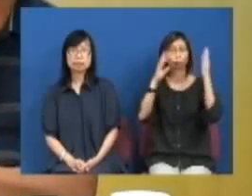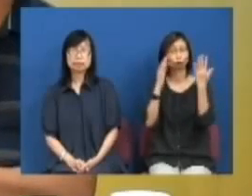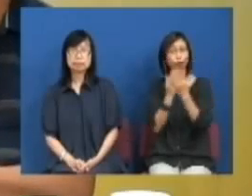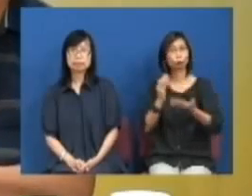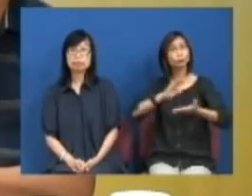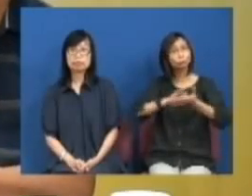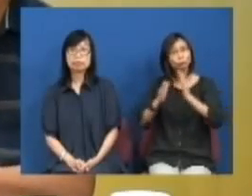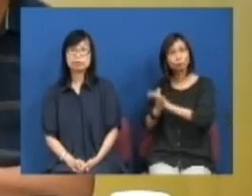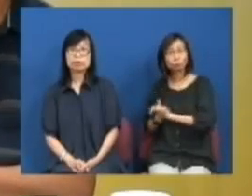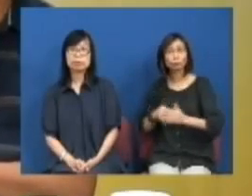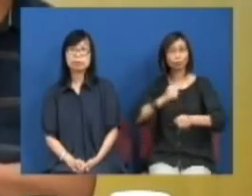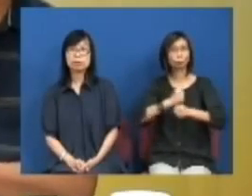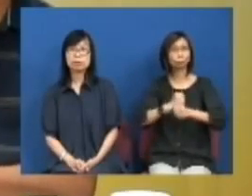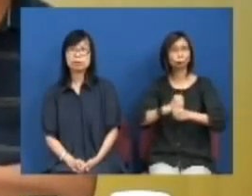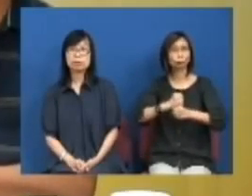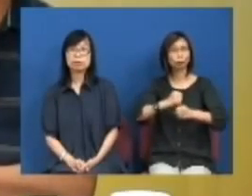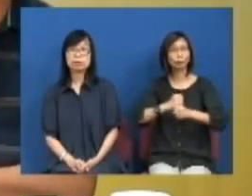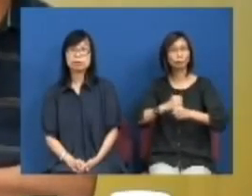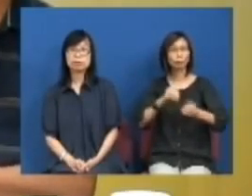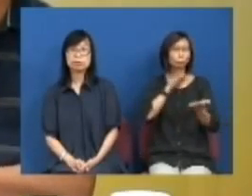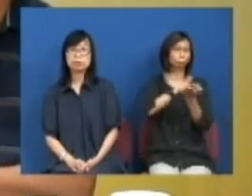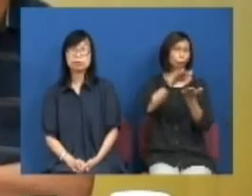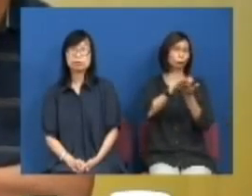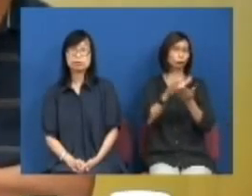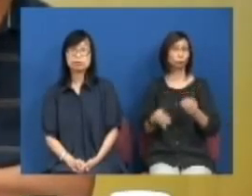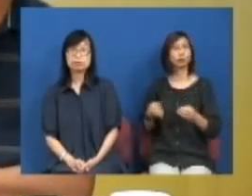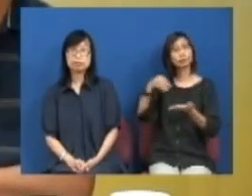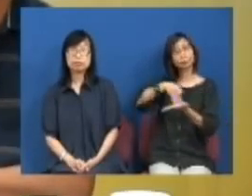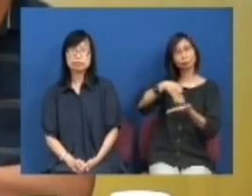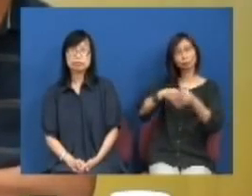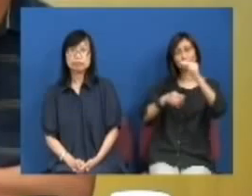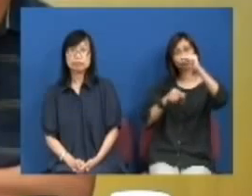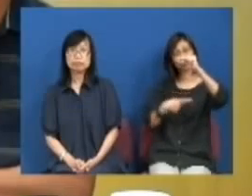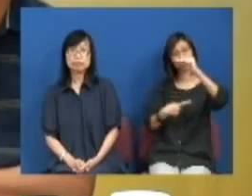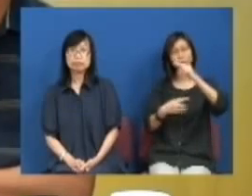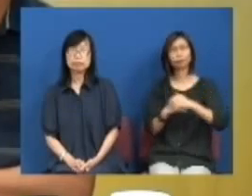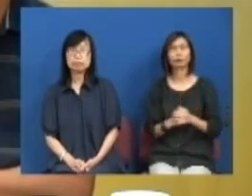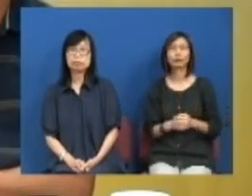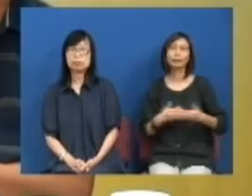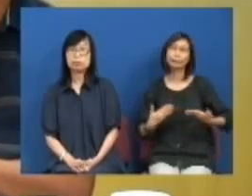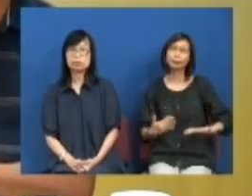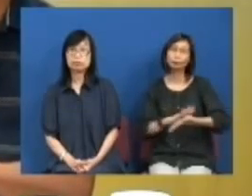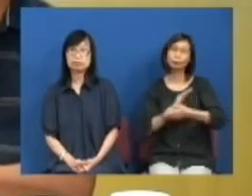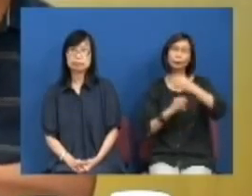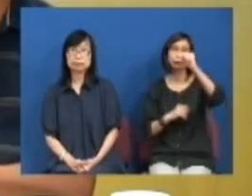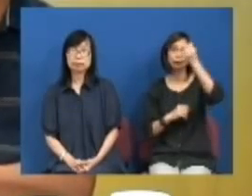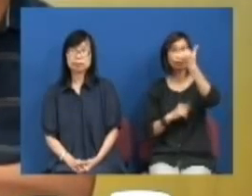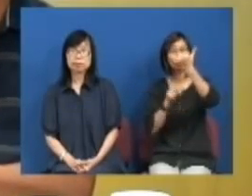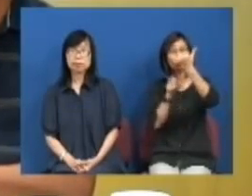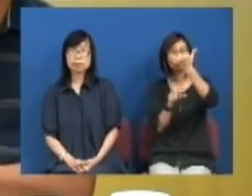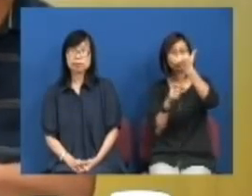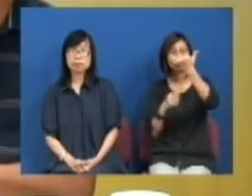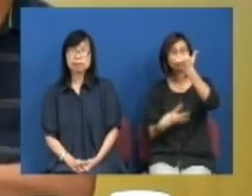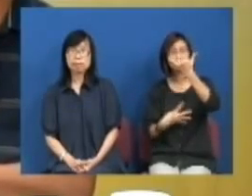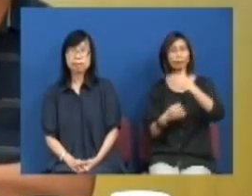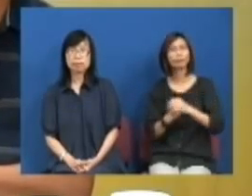掉咗，然之後參與七一。咁另一方面就係話嗱，今年七一即係或者今年六四最特別嘅地方就係話，即係華叔已經即係過